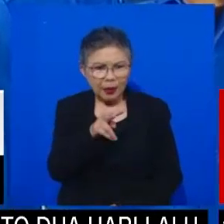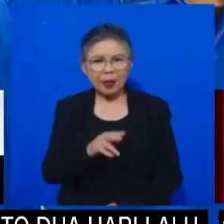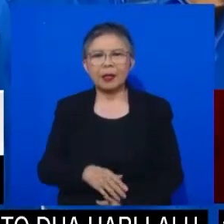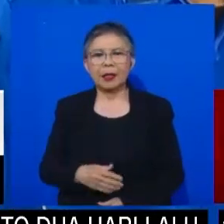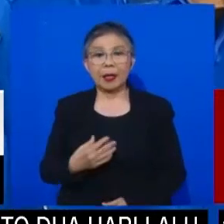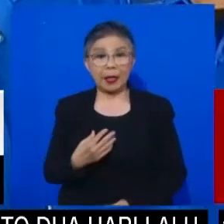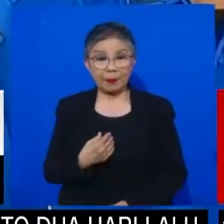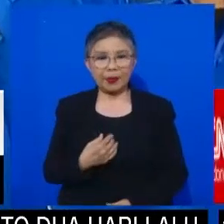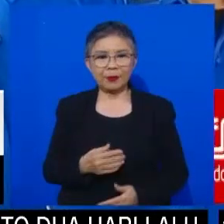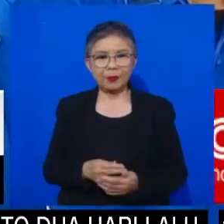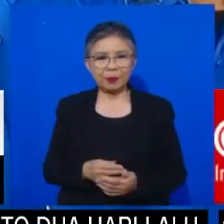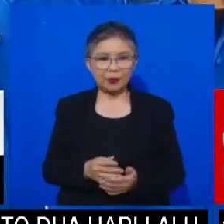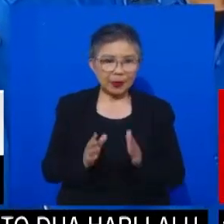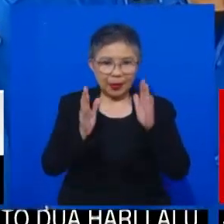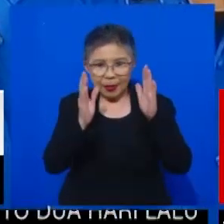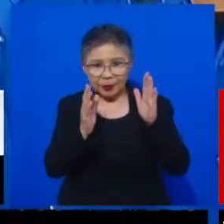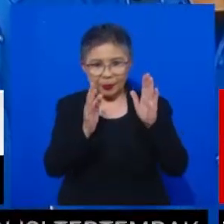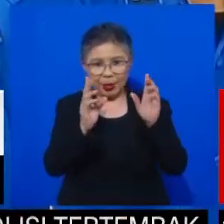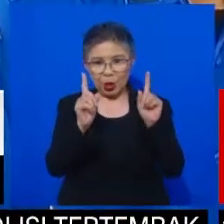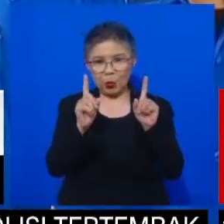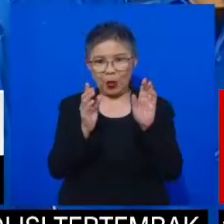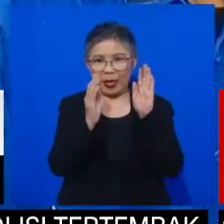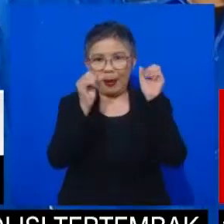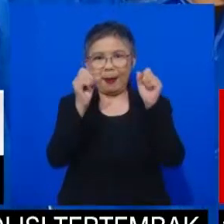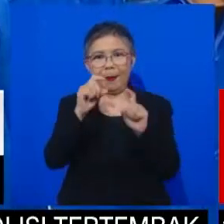dengan melihat situasi keadaan